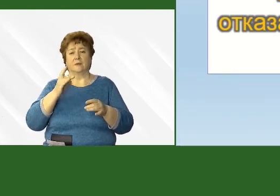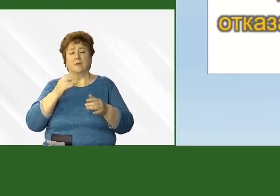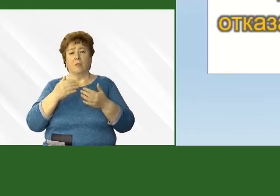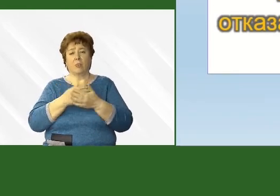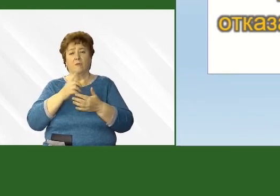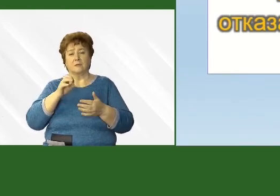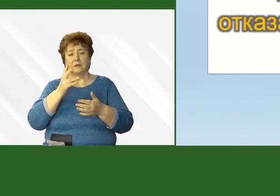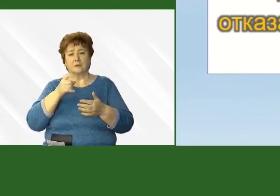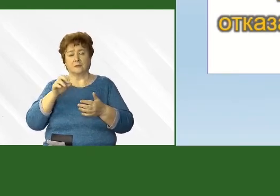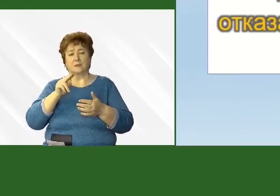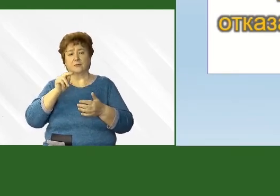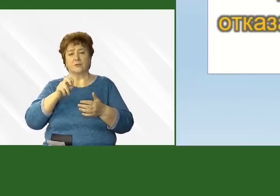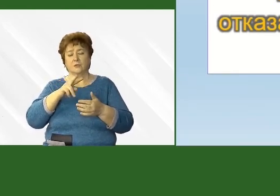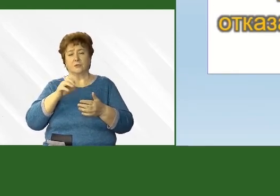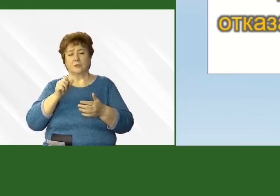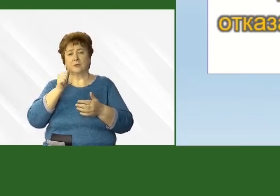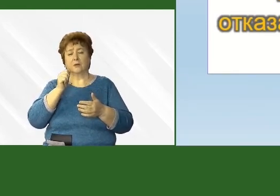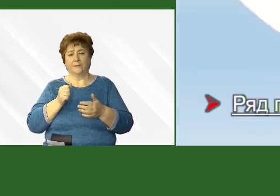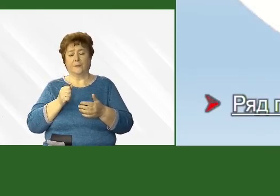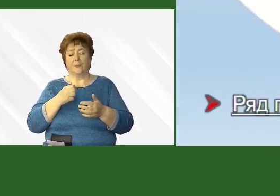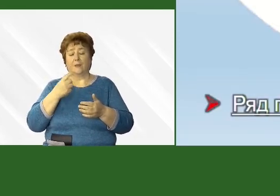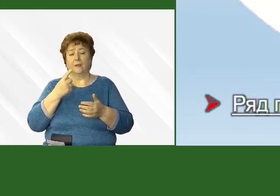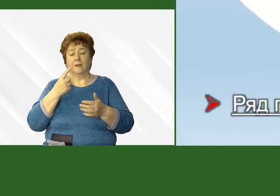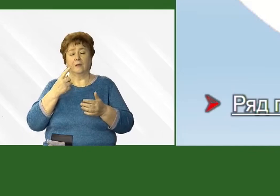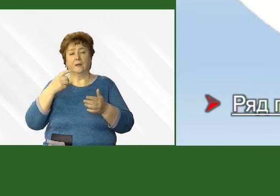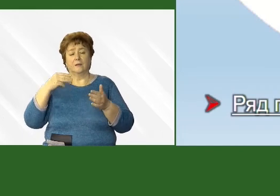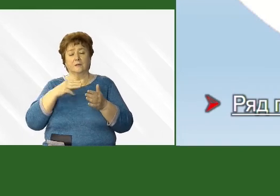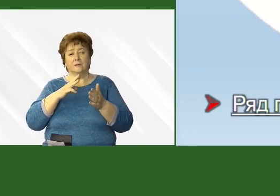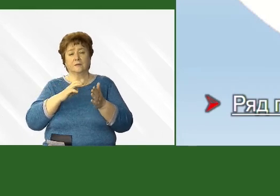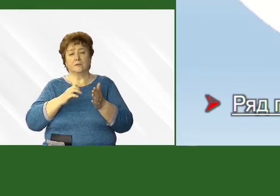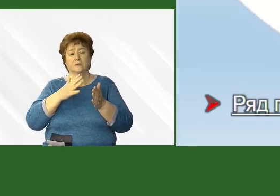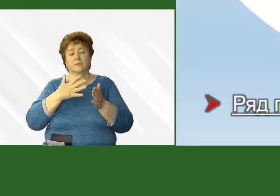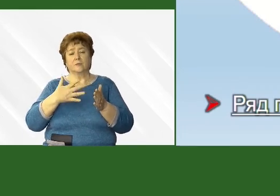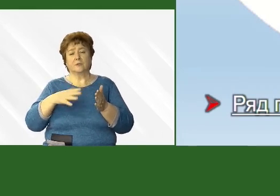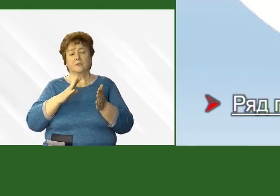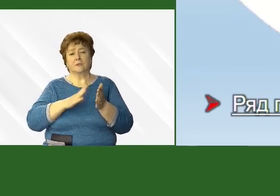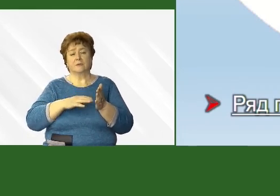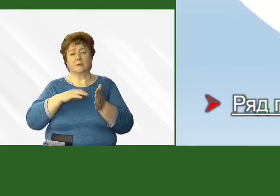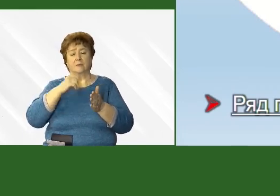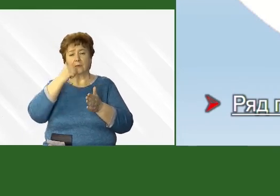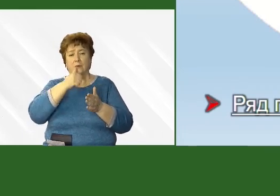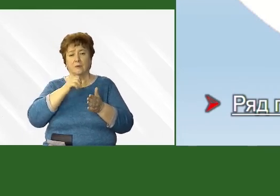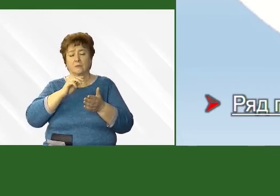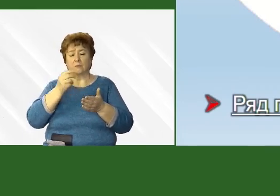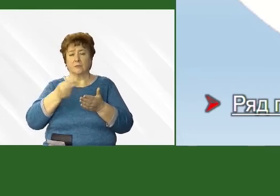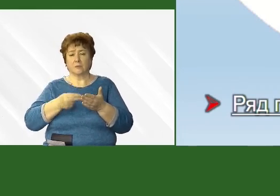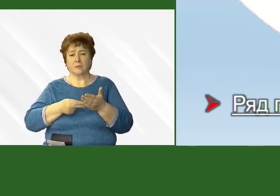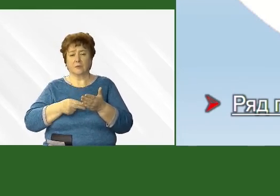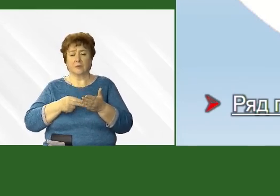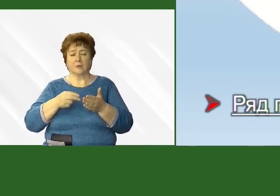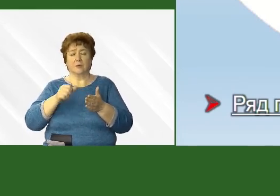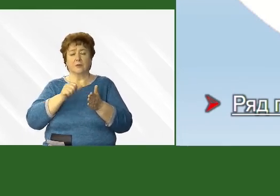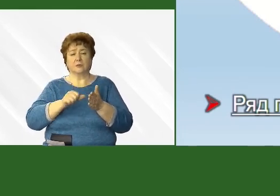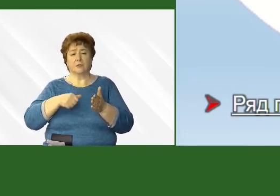Новая Зеландия, Чили и Аргентина. В 1959 году был заключен, а в